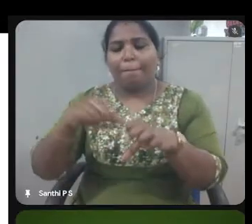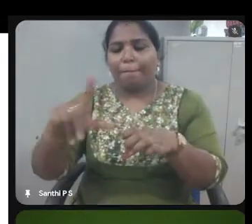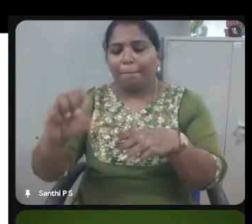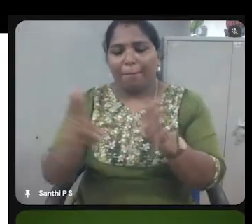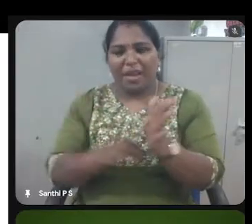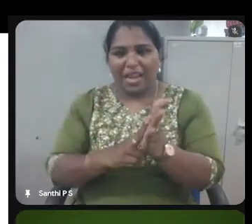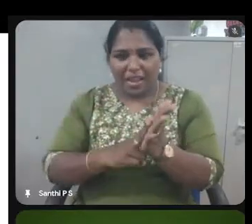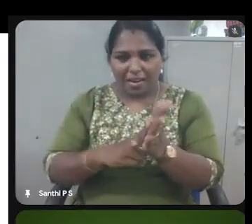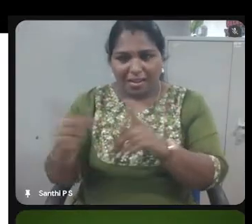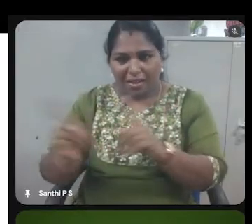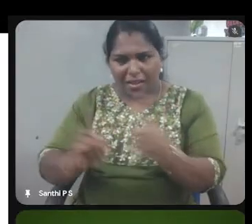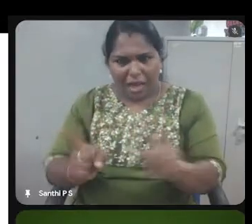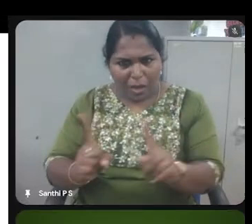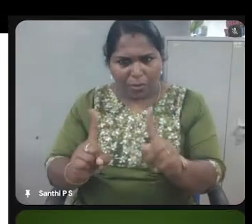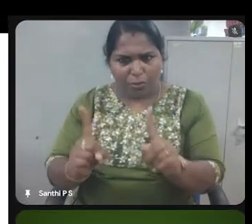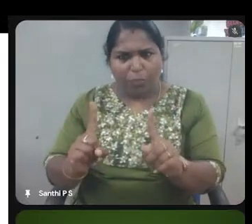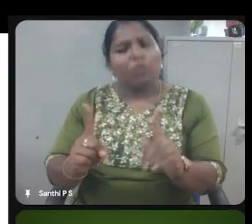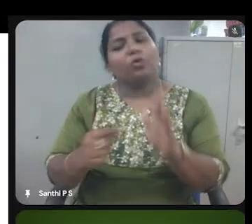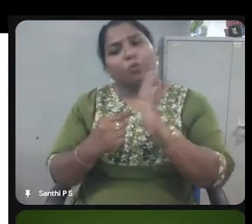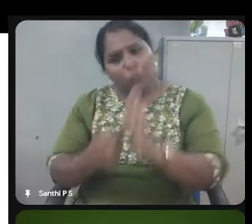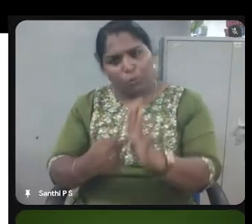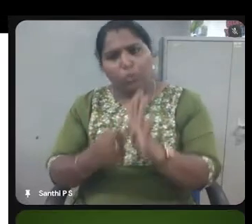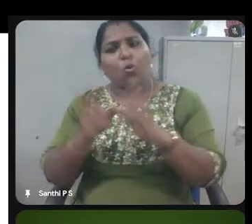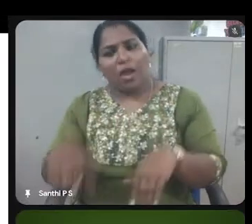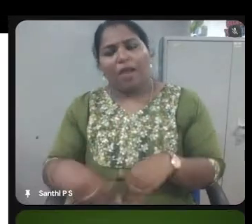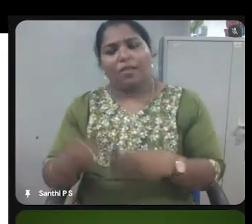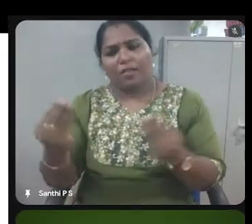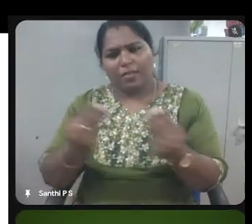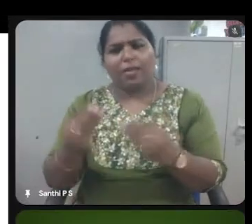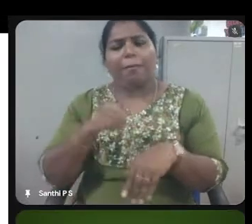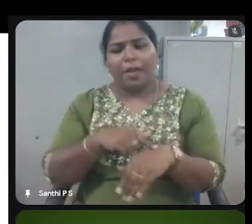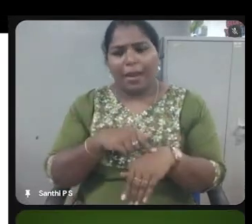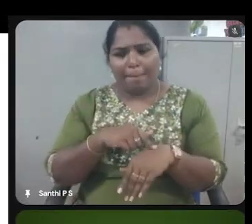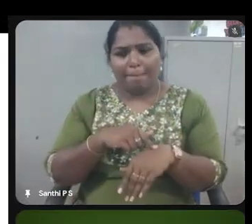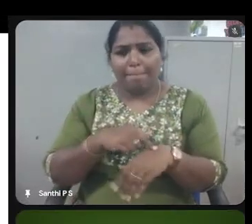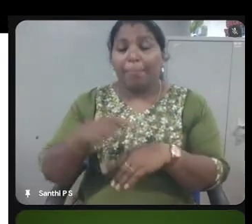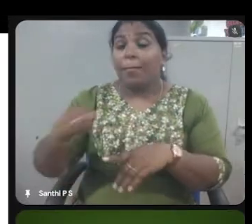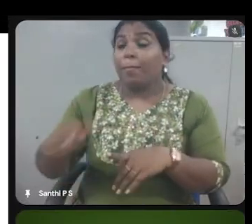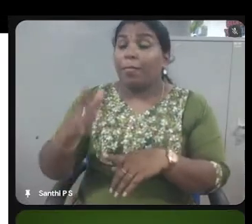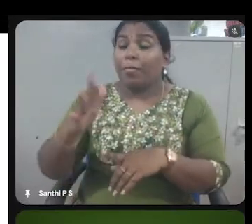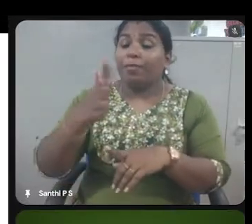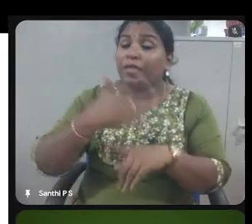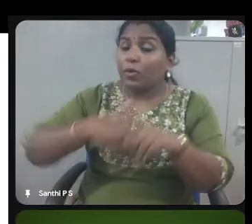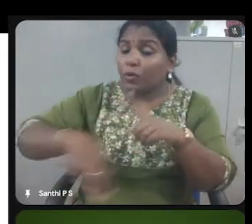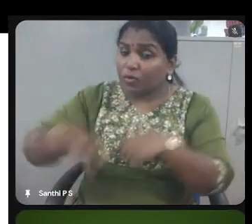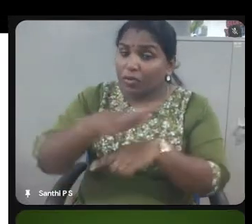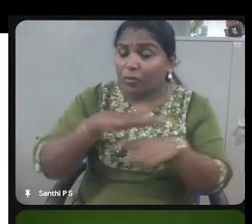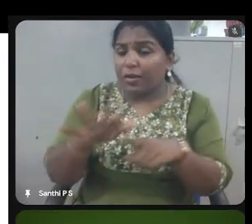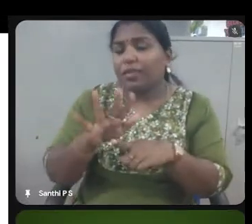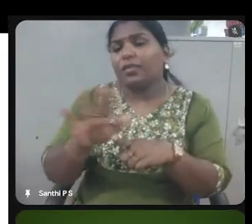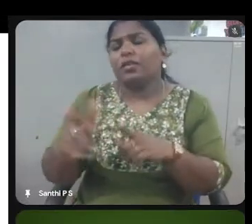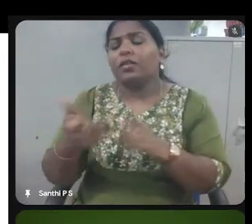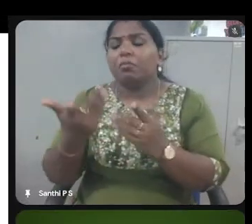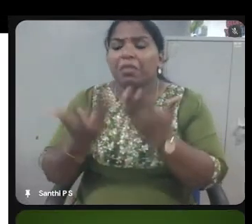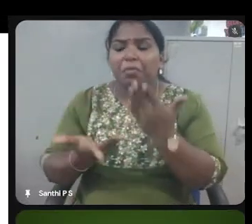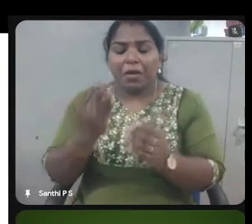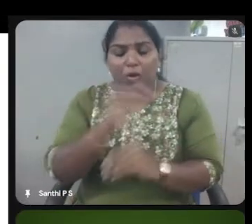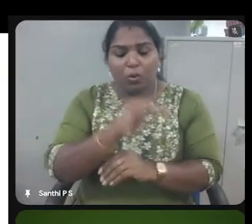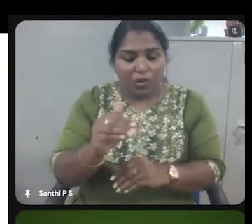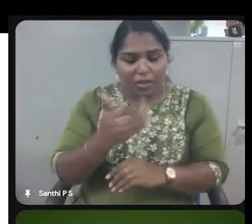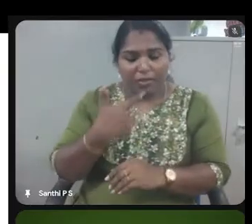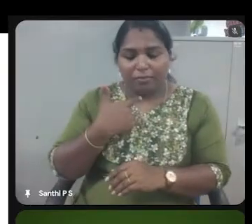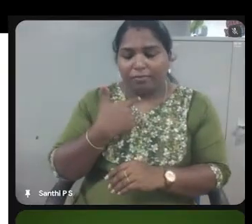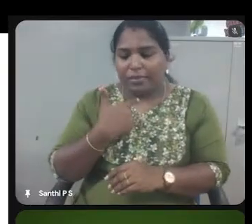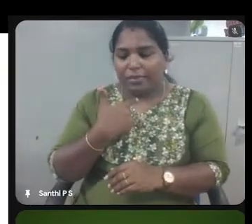വെച്ച് കൊടുക്കുന്നതായിട്ട് കാണുന്നുണ്ട് കുറച്ച് സമയത്തേക്കെങ്കിലും. അപ്പൊ ഇതുപോലുള്ള സാധനങ്ങളും കുട്ടികളില് എന്താ